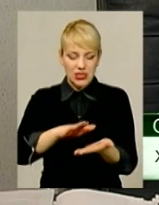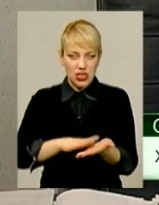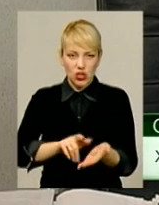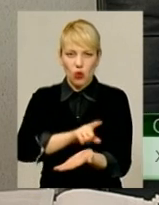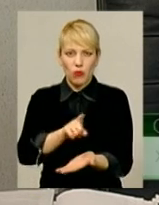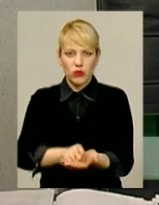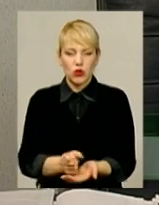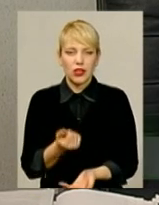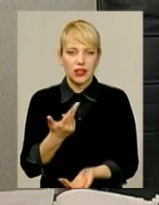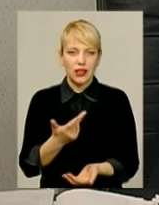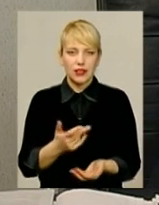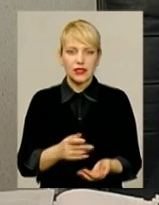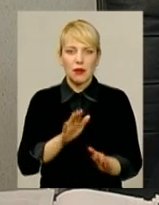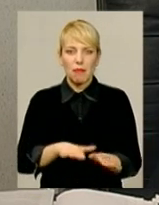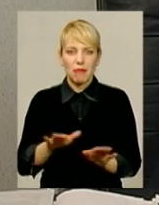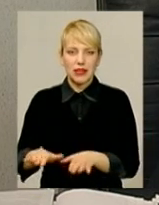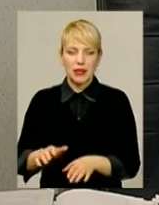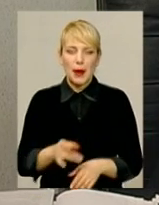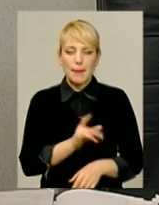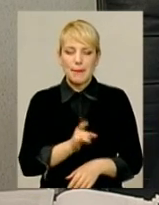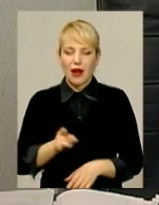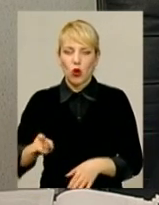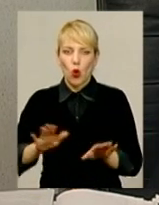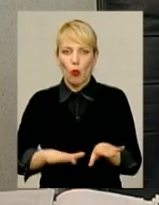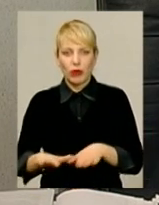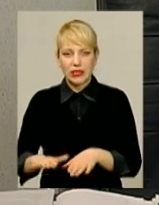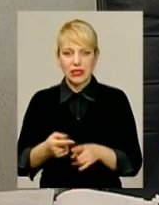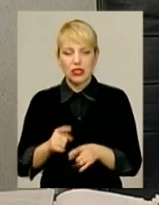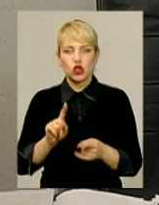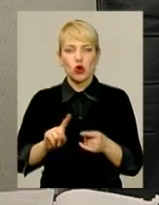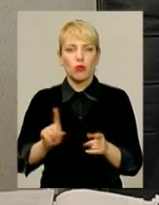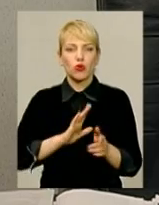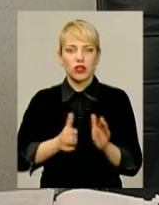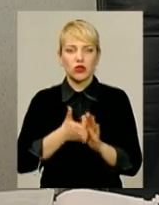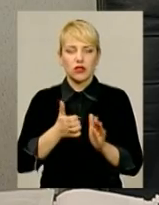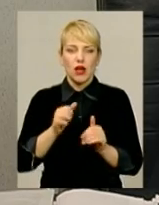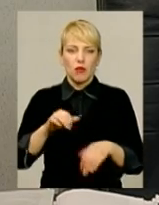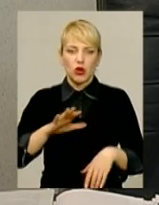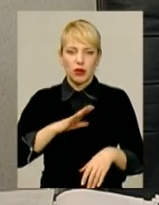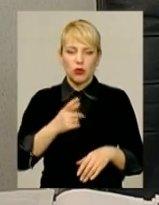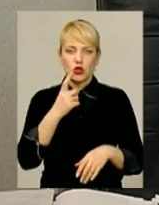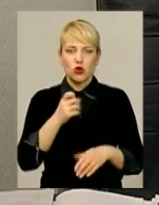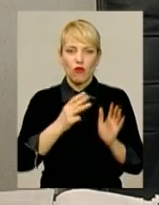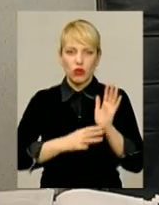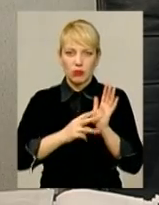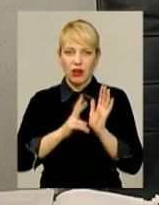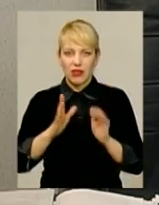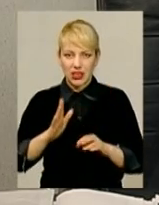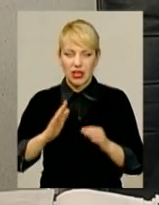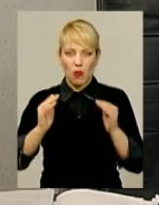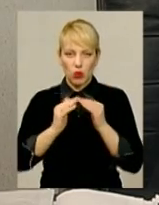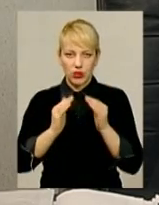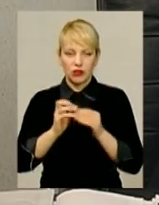необхідну кількість паркомісць, чого до цього часу було в недостатній мірі. Ми могли мати там 180-квартирний житловий будинок